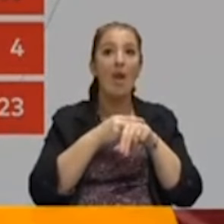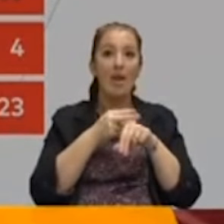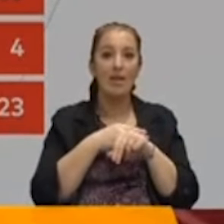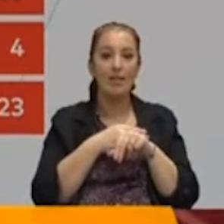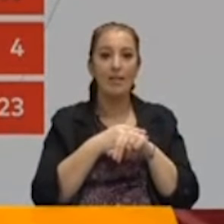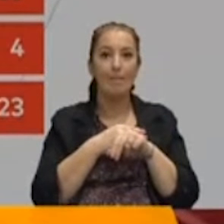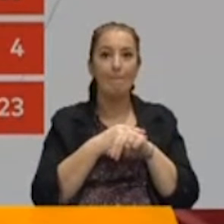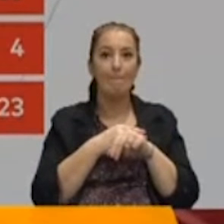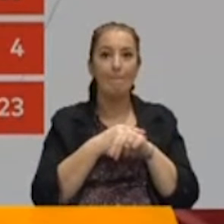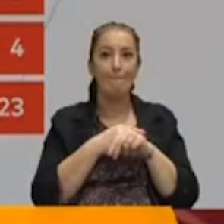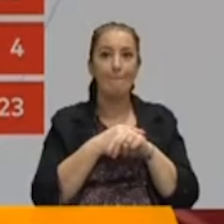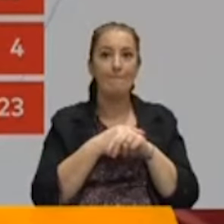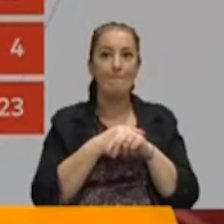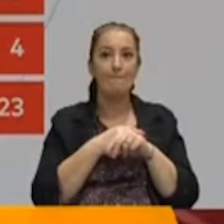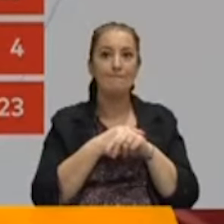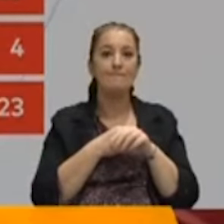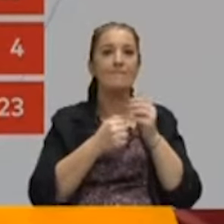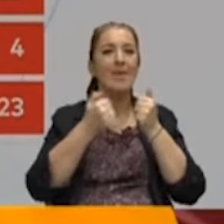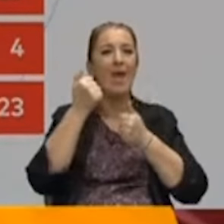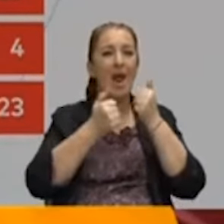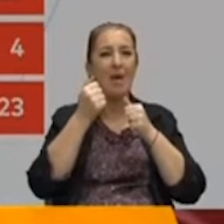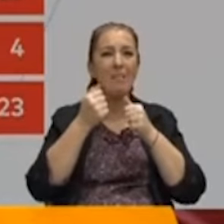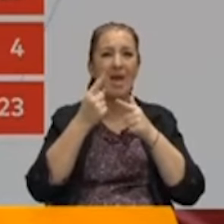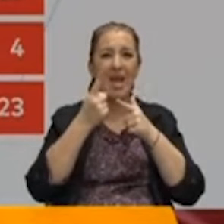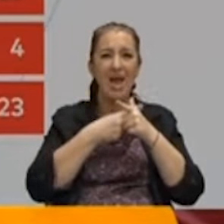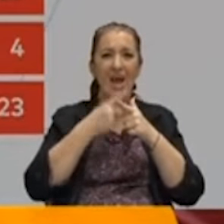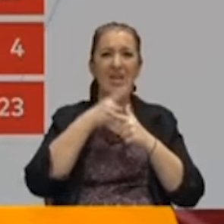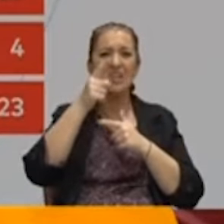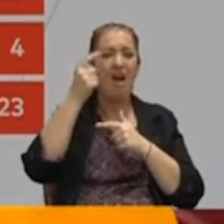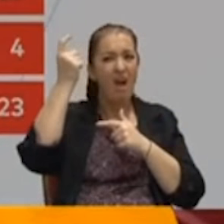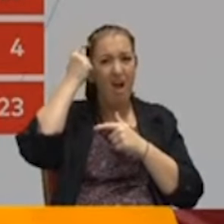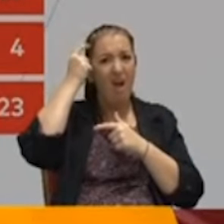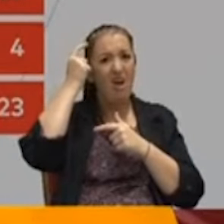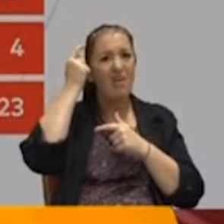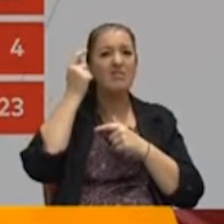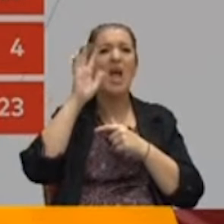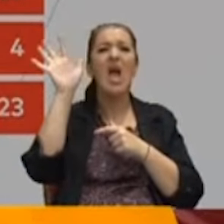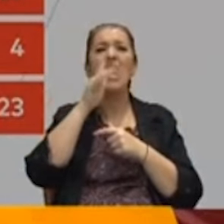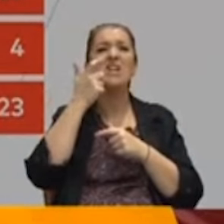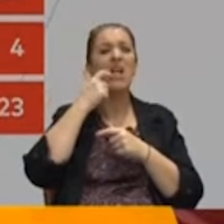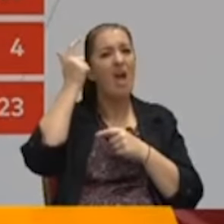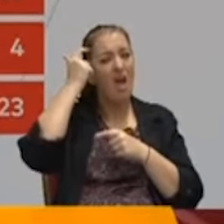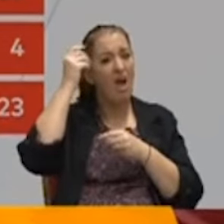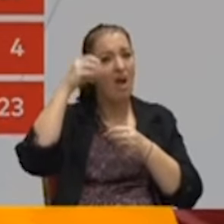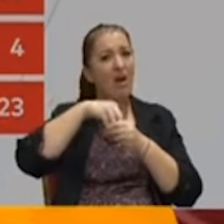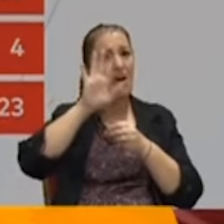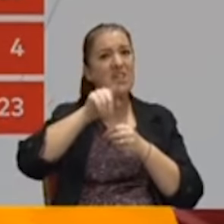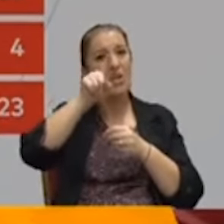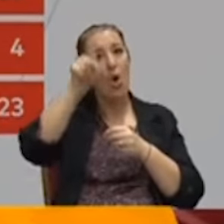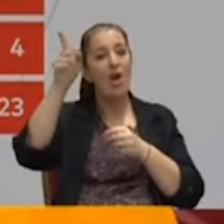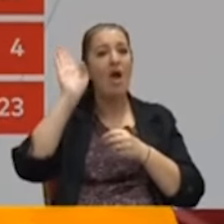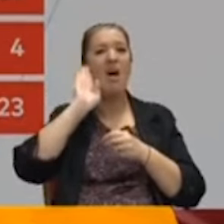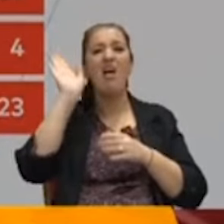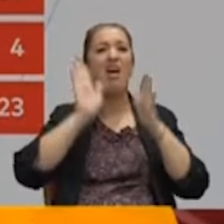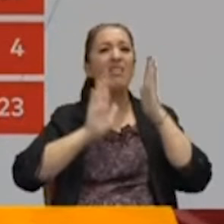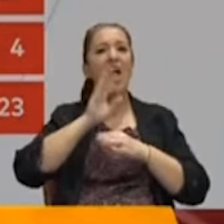Örneğin araç kiralama 50 sene çıkmaz sizin zihninizden. 50 sene. Siz orada yiyeceğiniz dayağı yediniz. 50